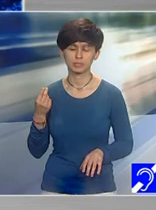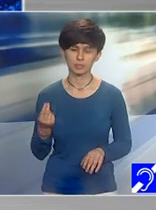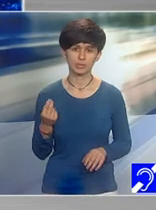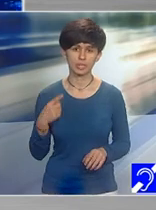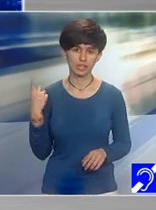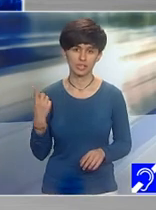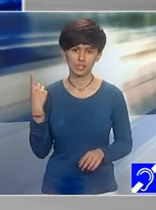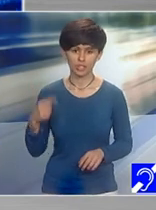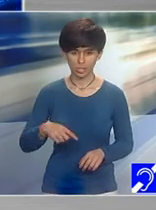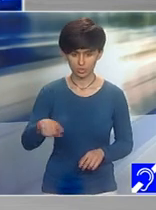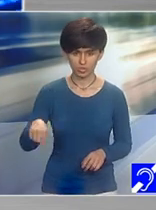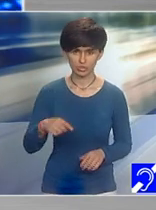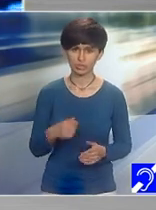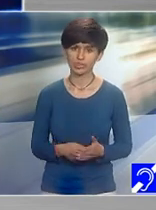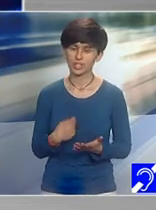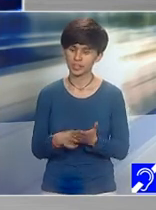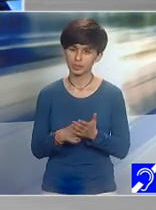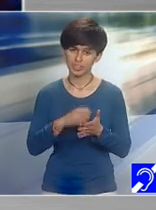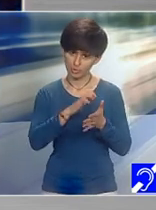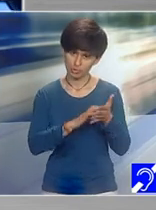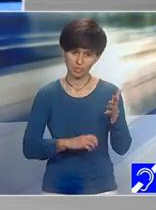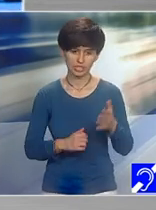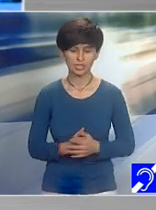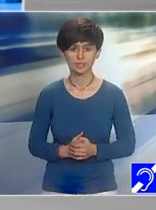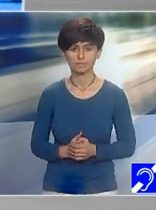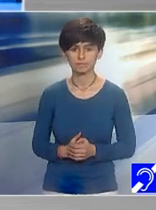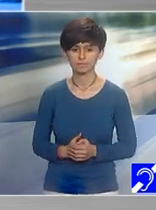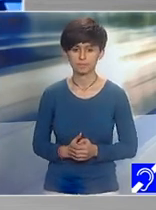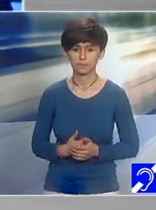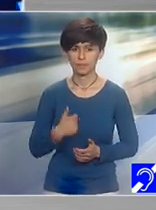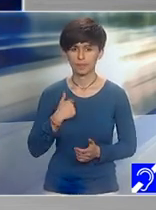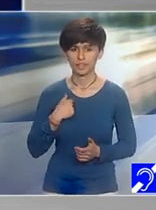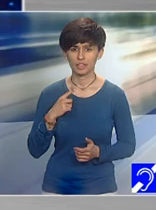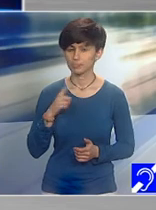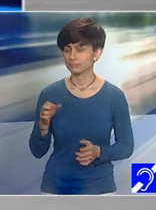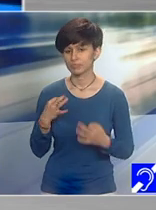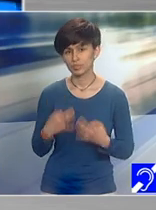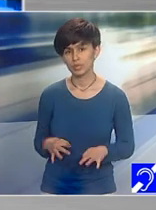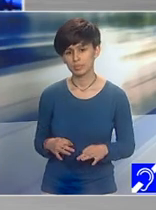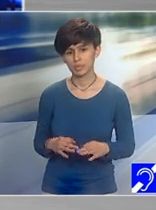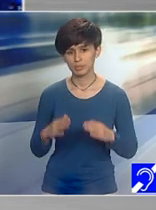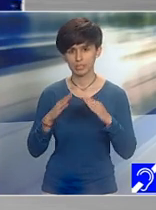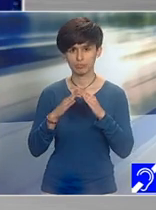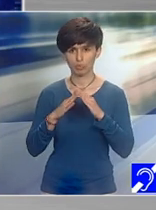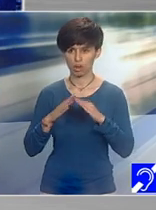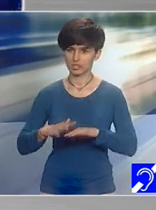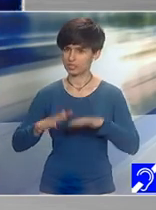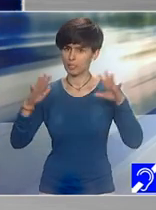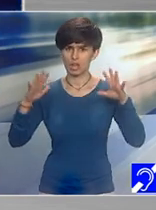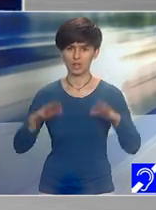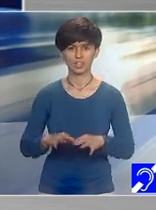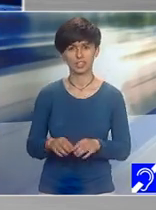în care ne plătim impozitele și taxele. Noi, eu, sau eu, mai bine zis, nu-mi permit o vilă cu grădină